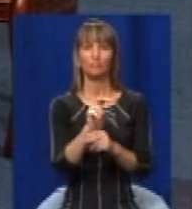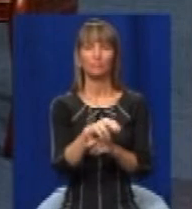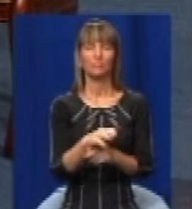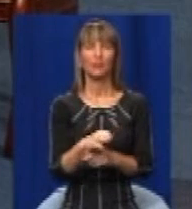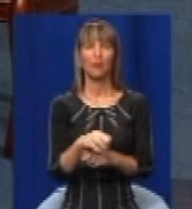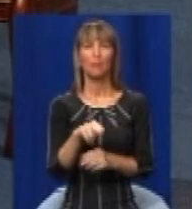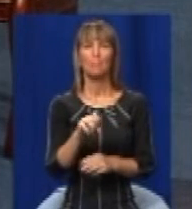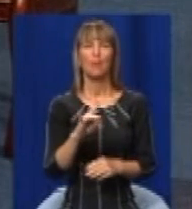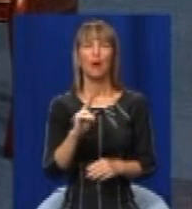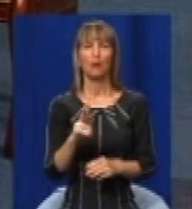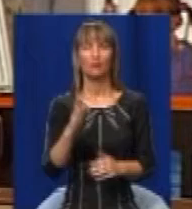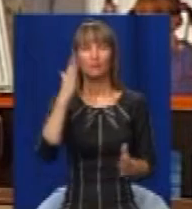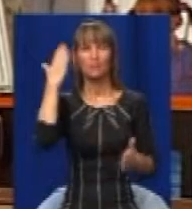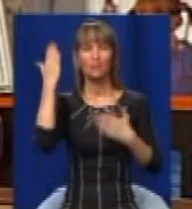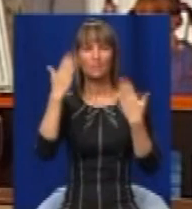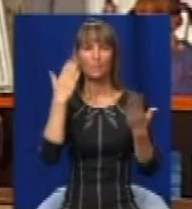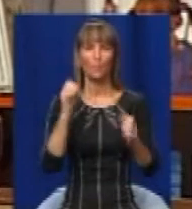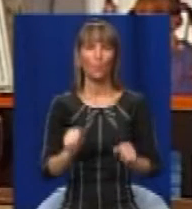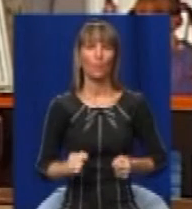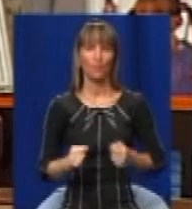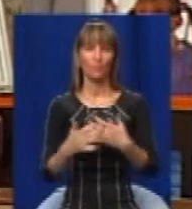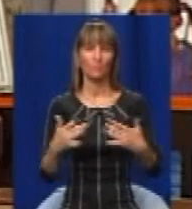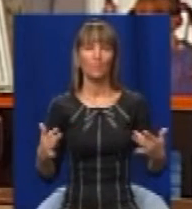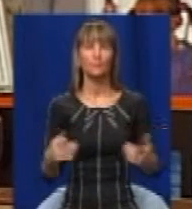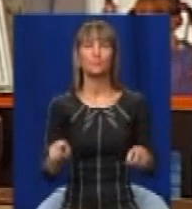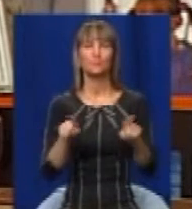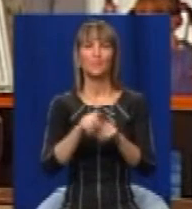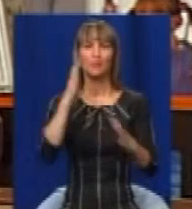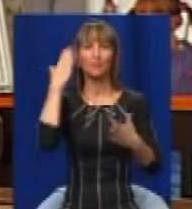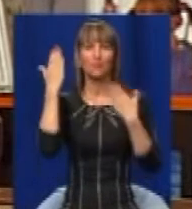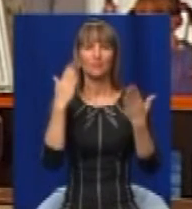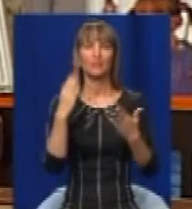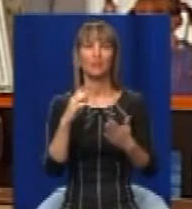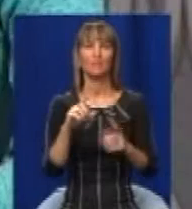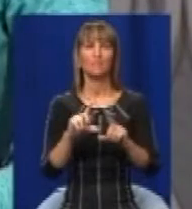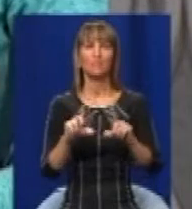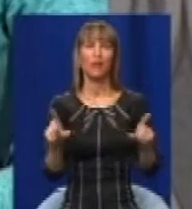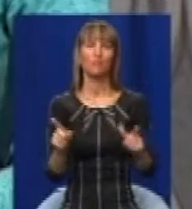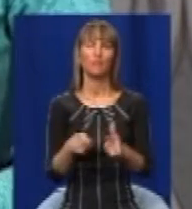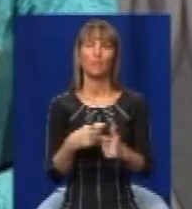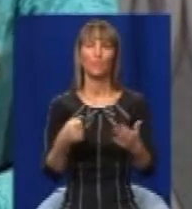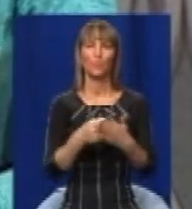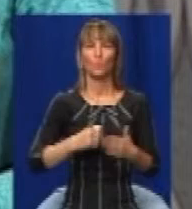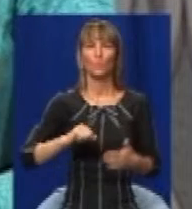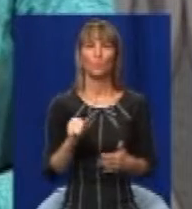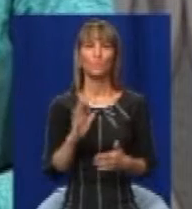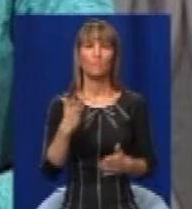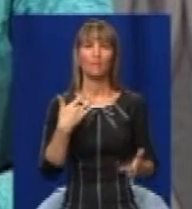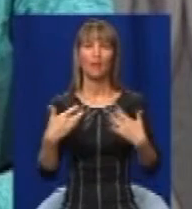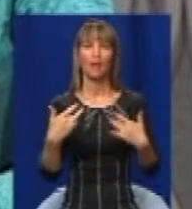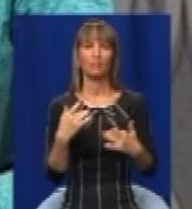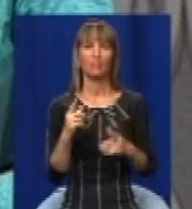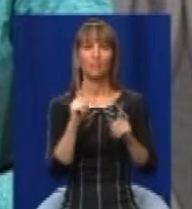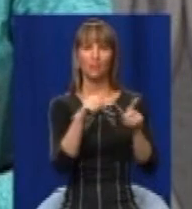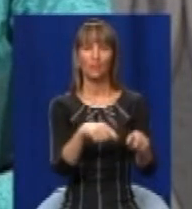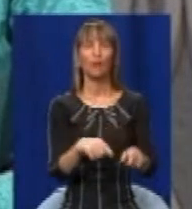парк атракціонів. Тобто такі розважальні там заходи, якісь або до друзів, театр, тобто стиль casual повністю